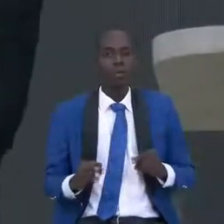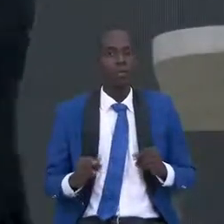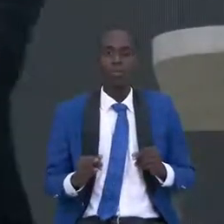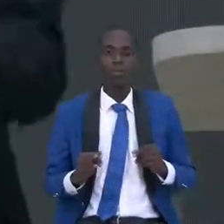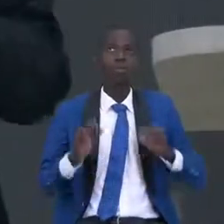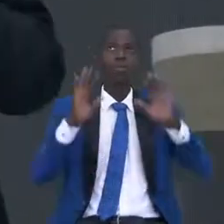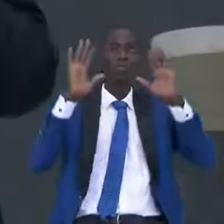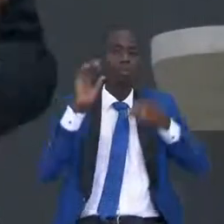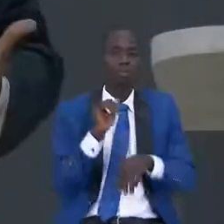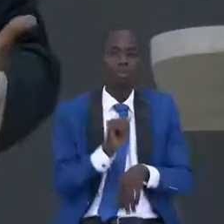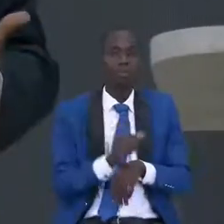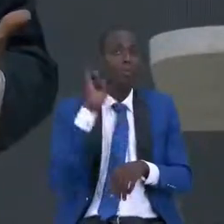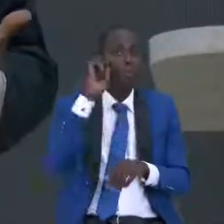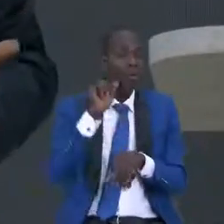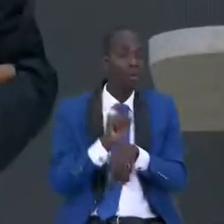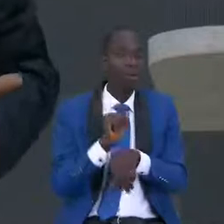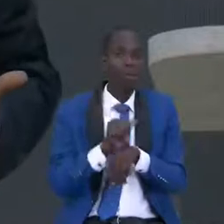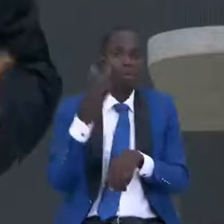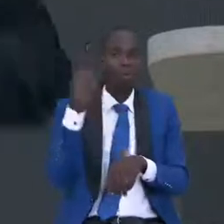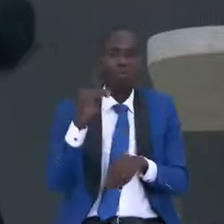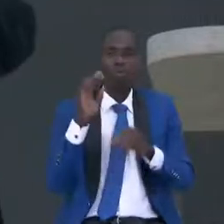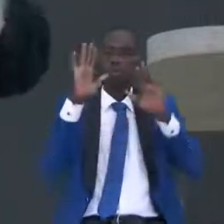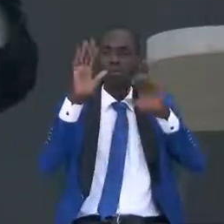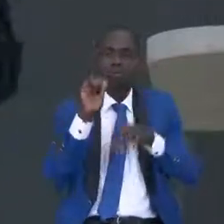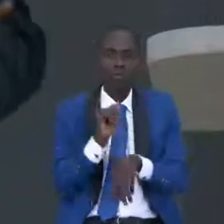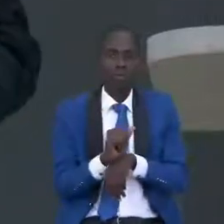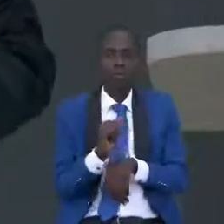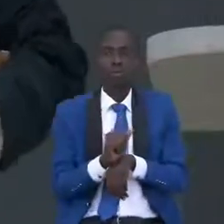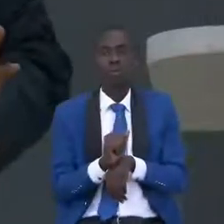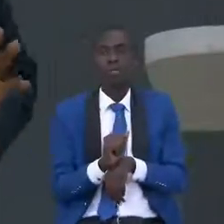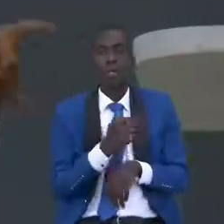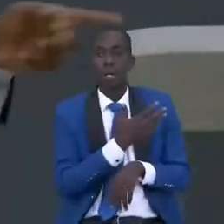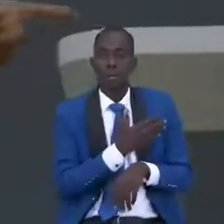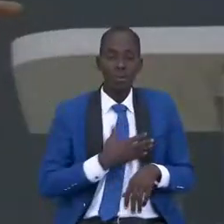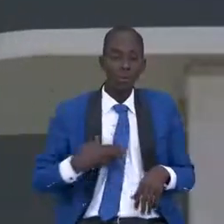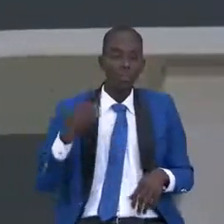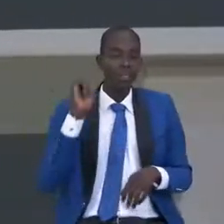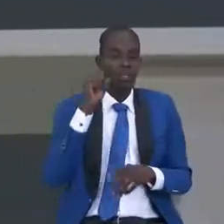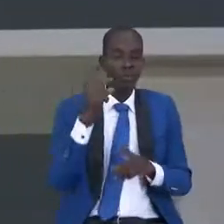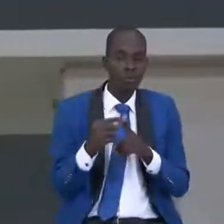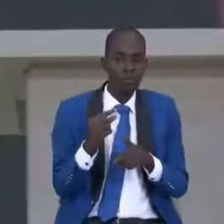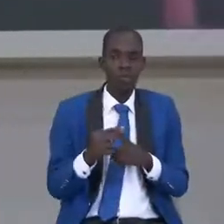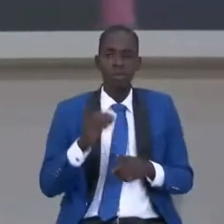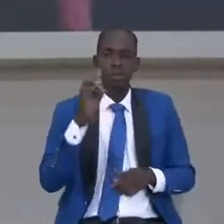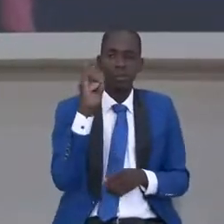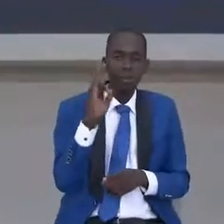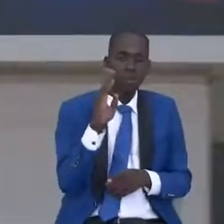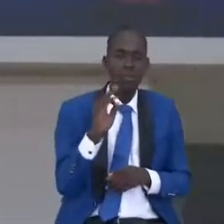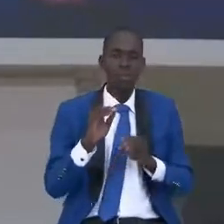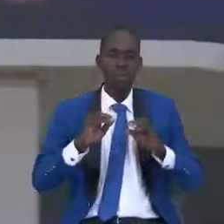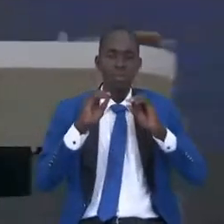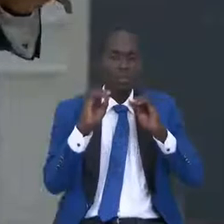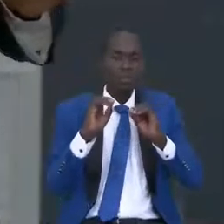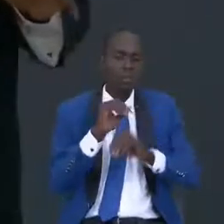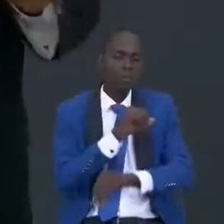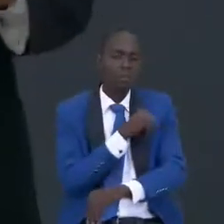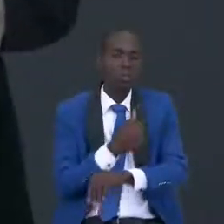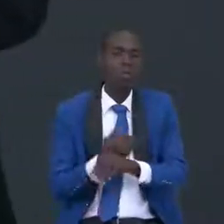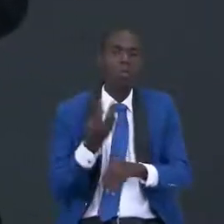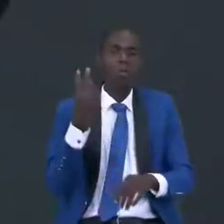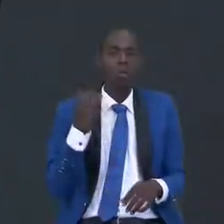un miracle, un ministère de miracle. Ses propos, ses paroles, ses déclarations, ses décrets, son autorité, tout